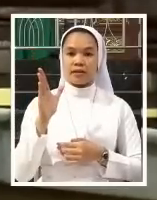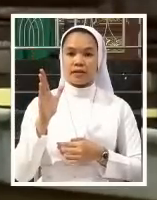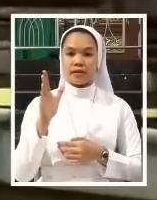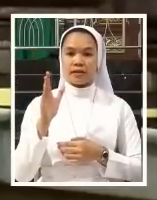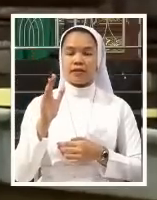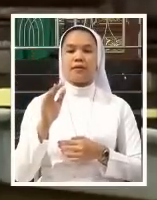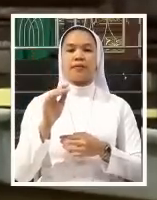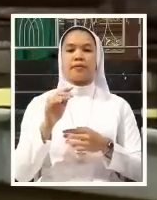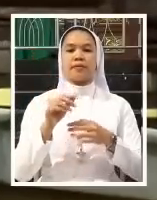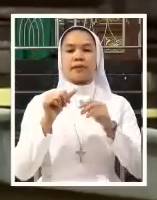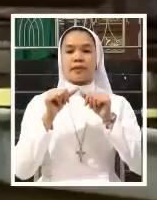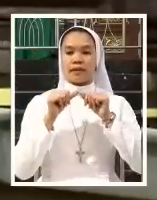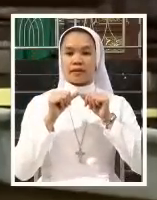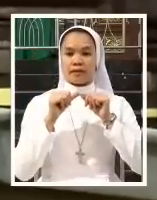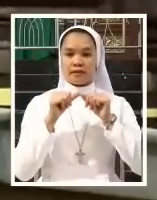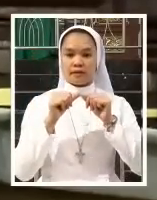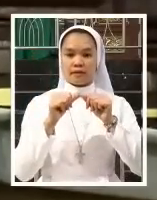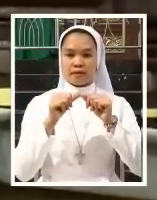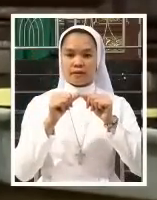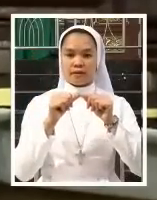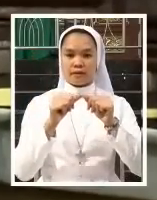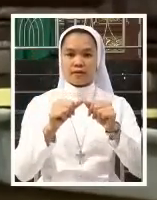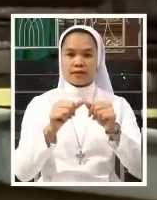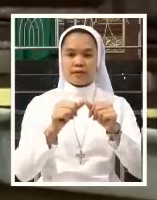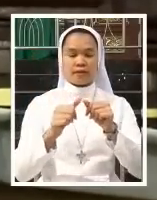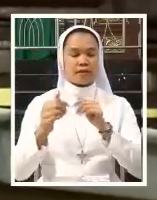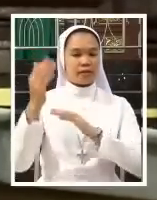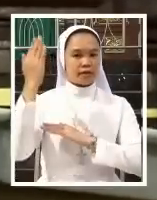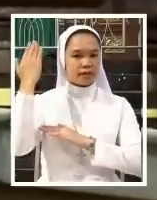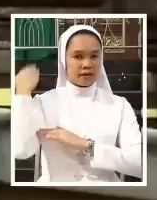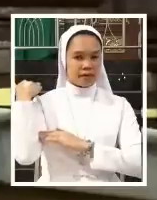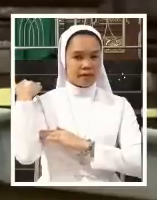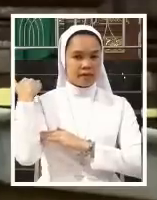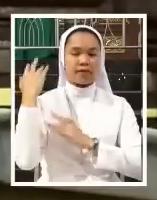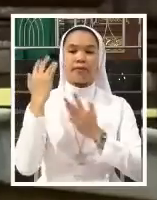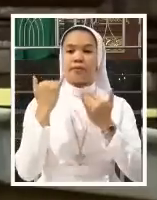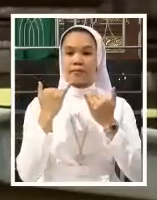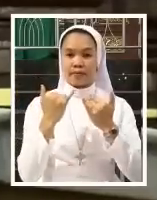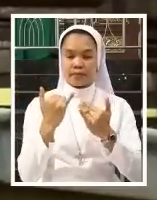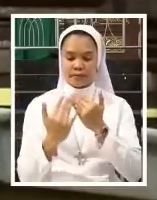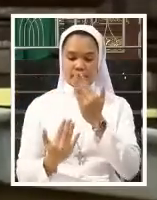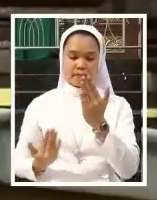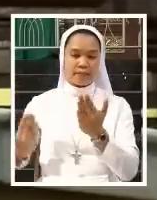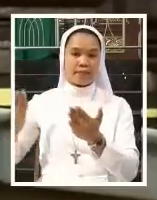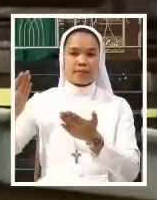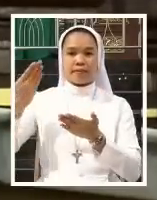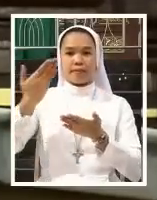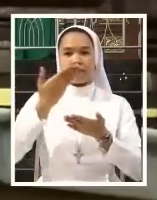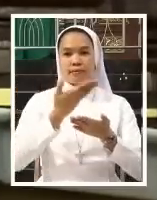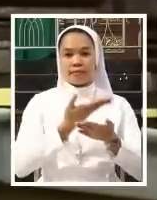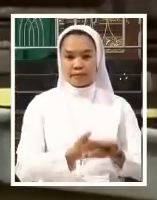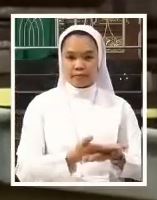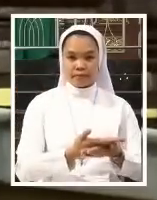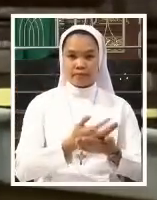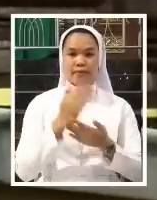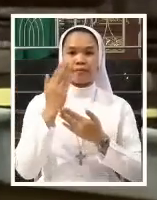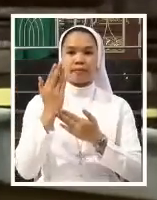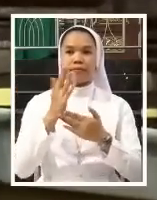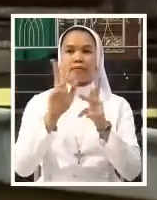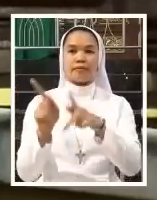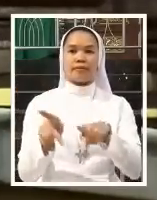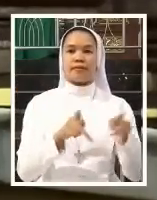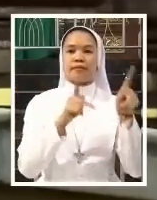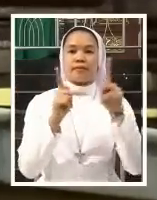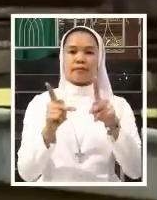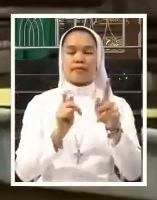Ang danay, ang dati, asin madatong, ang makakamhan